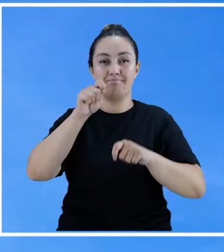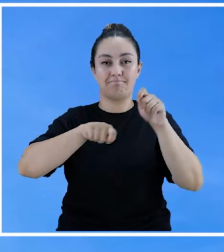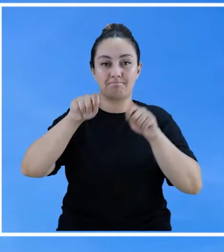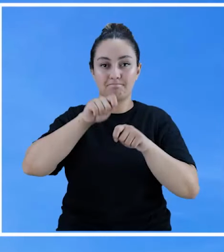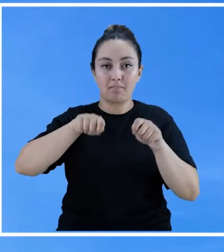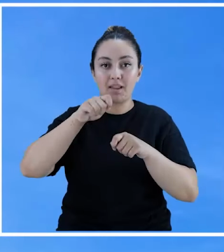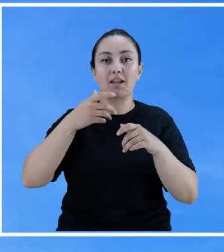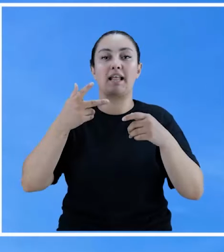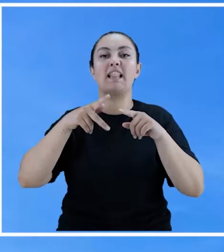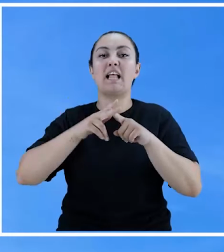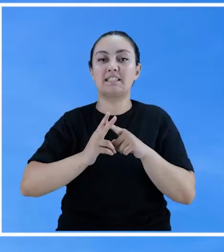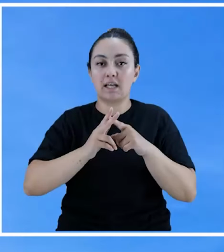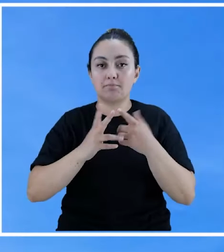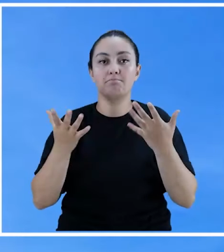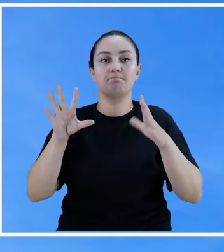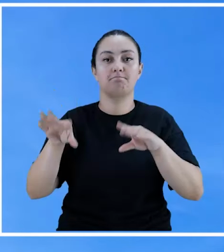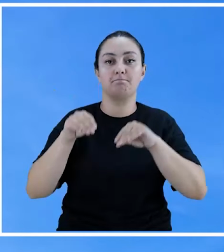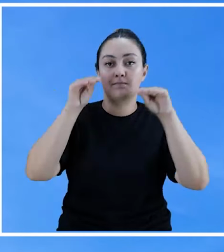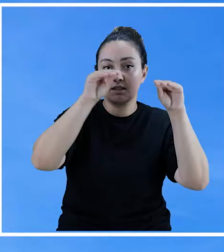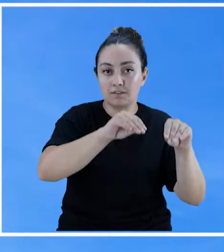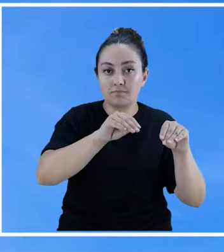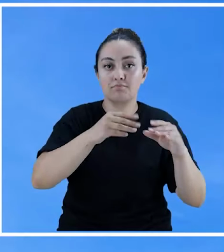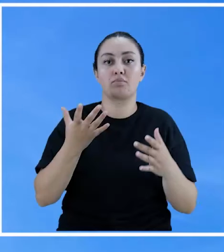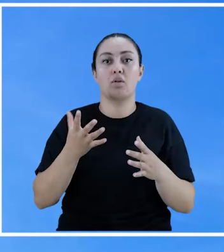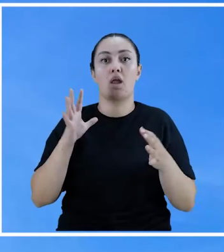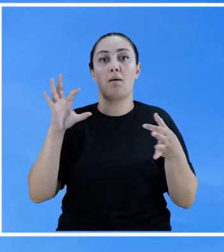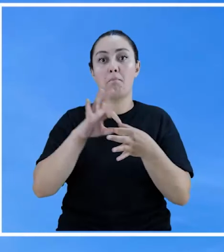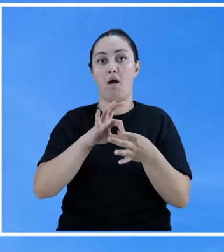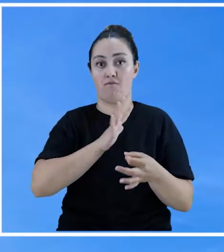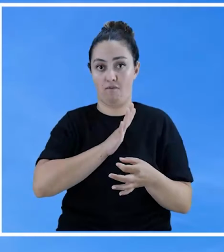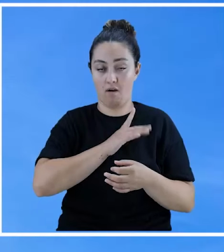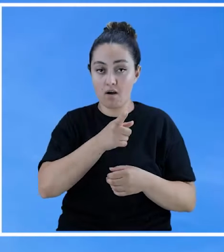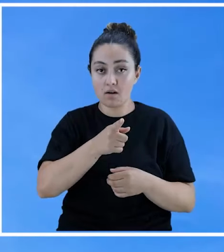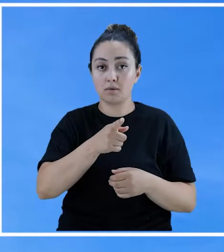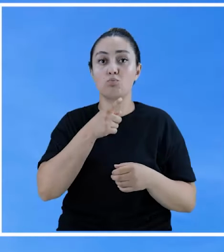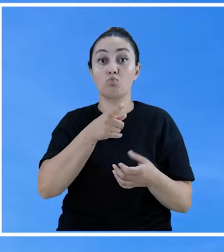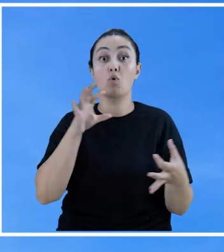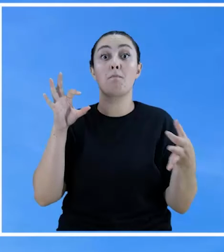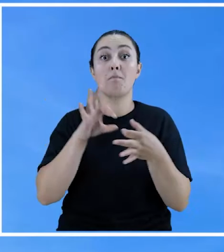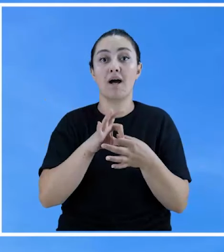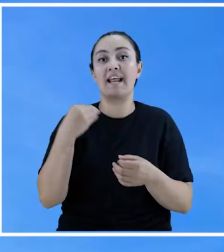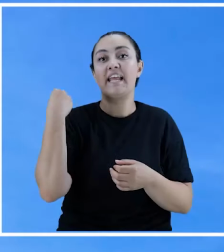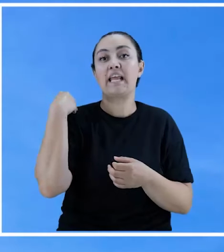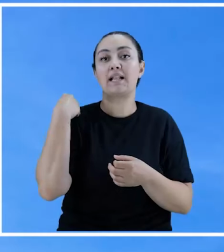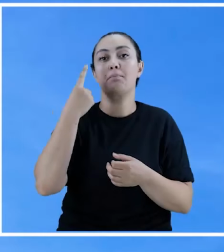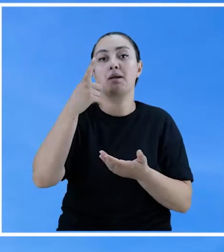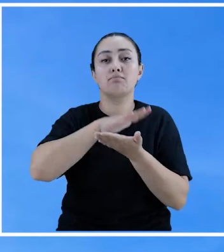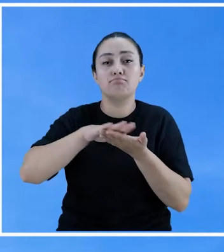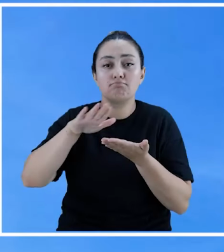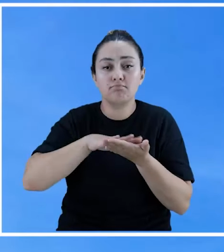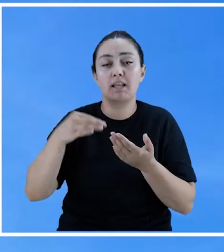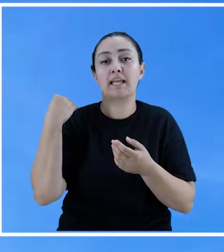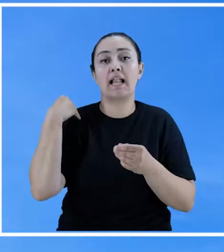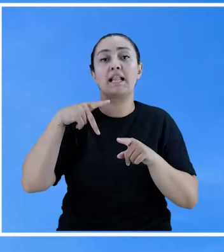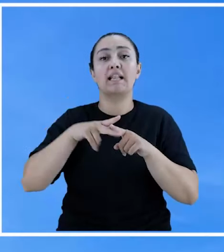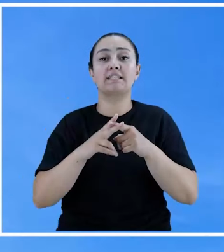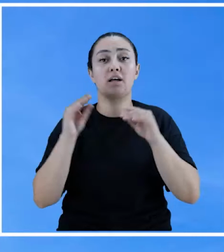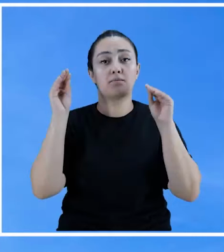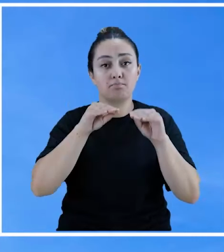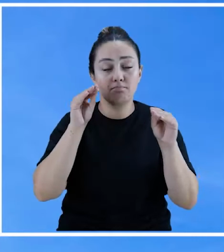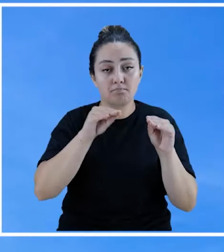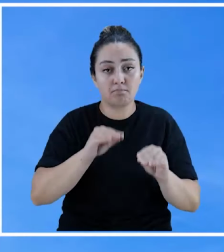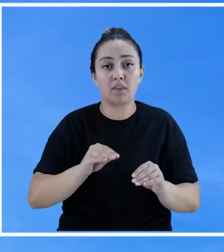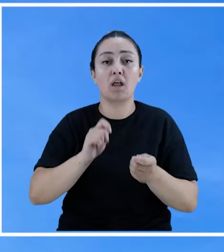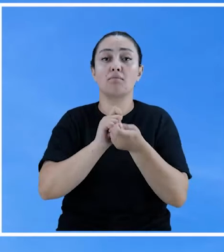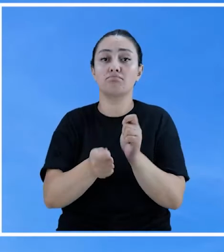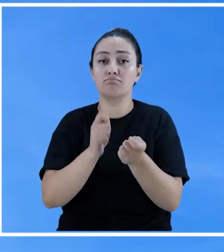yapının tasarımına, taşıyıcılığına da etki ediyor. Buna bağlı olarak yeniden bir revizyon, yeniden